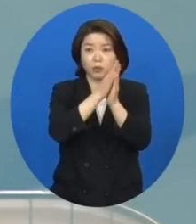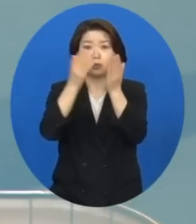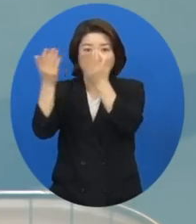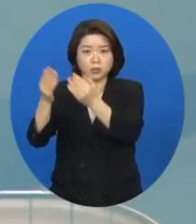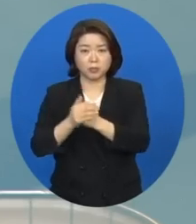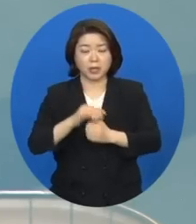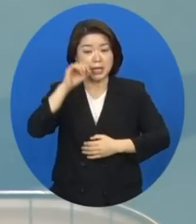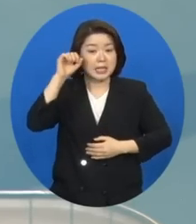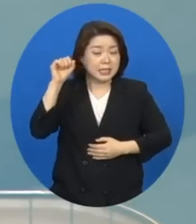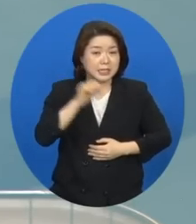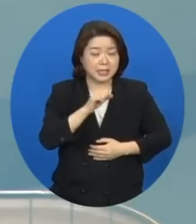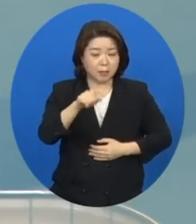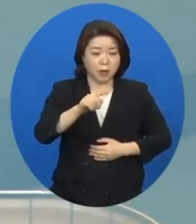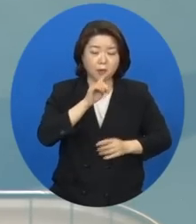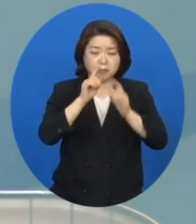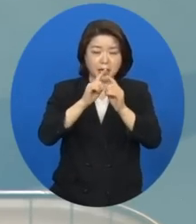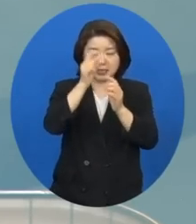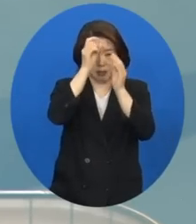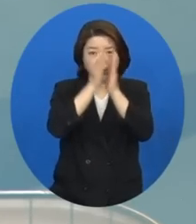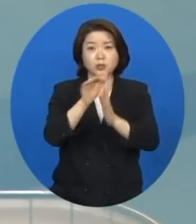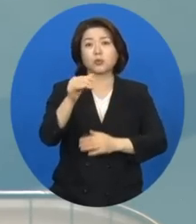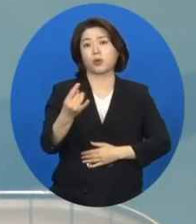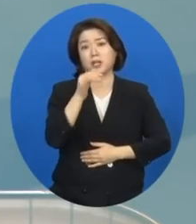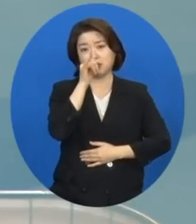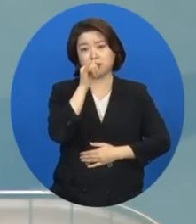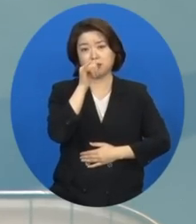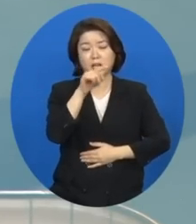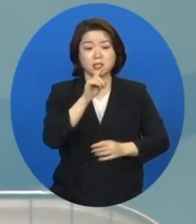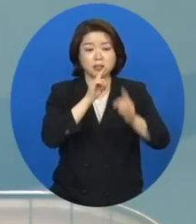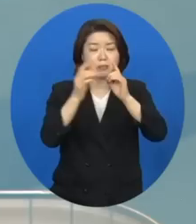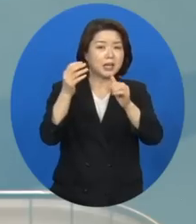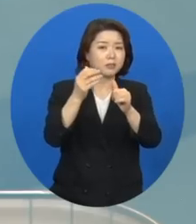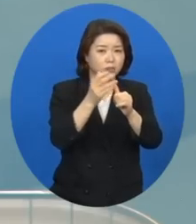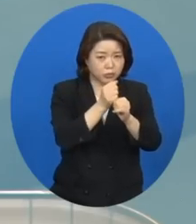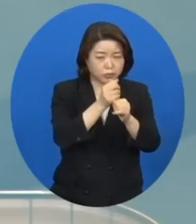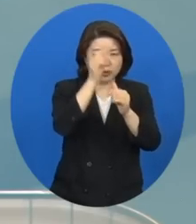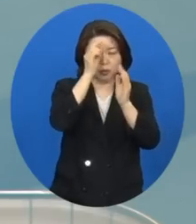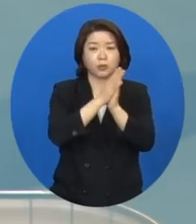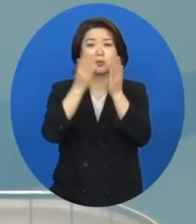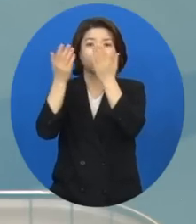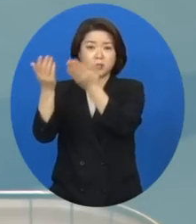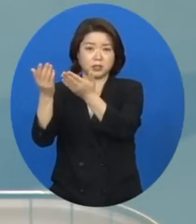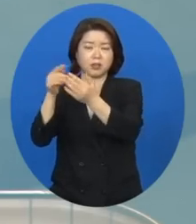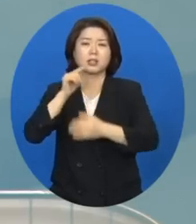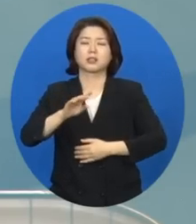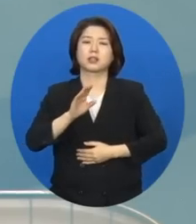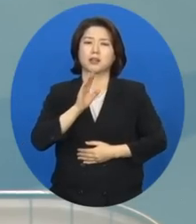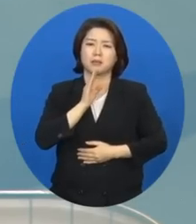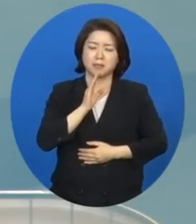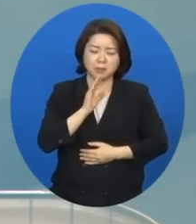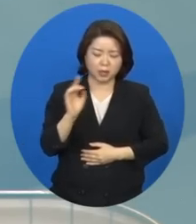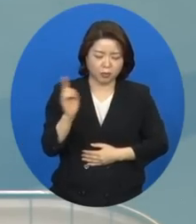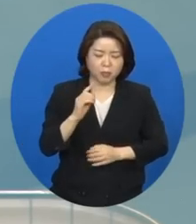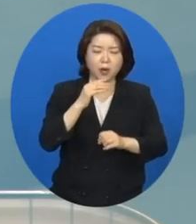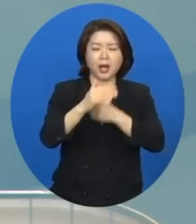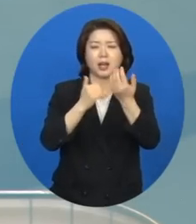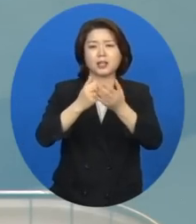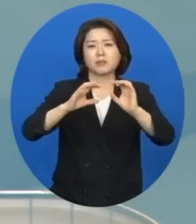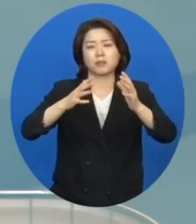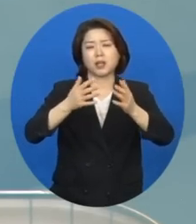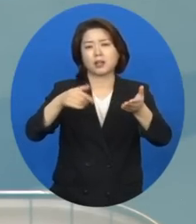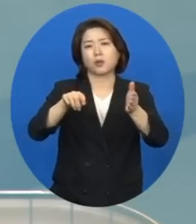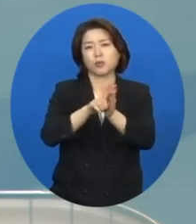새벽 말씀 기도회가 있어요. 말씀을 붙잡고 기도하는 것, 그것이 바로 하나님 나라를 위해서 기도하는